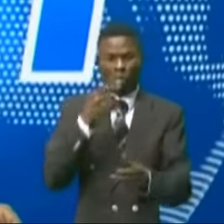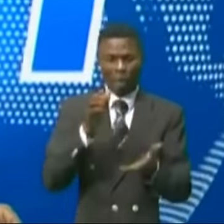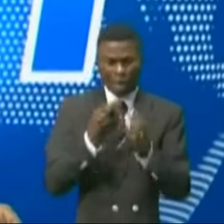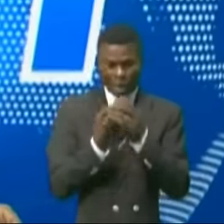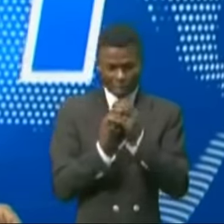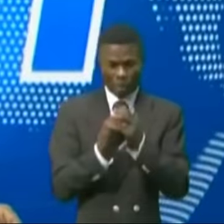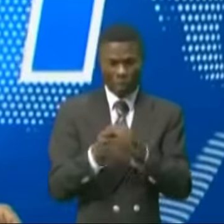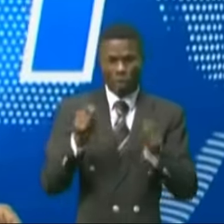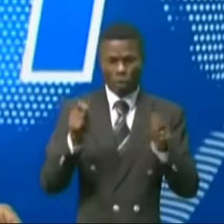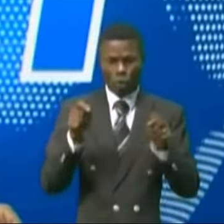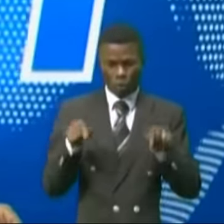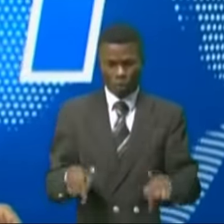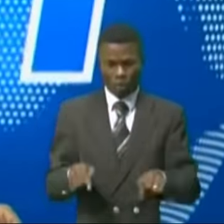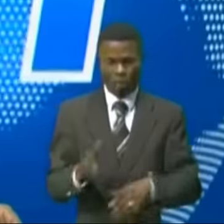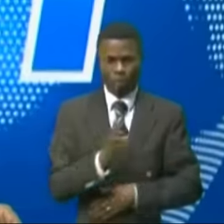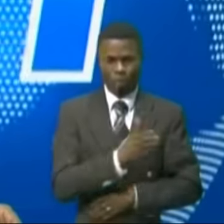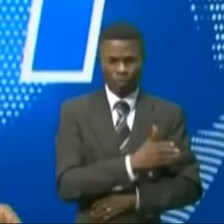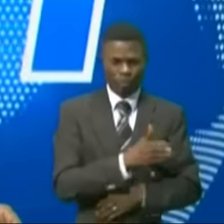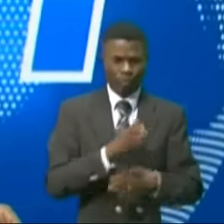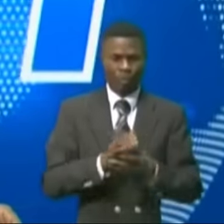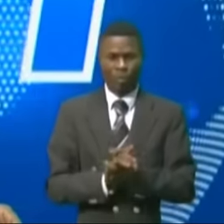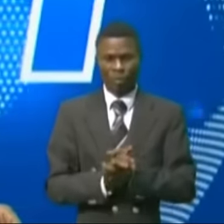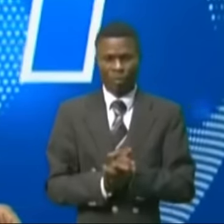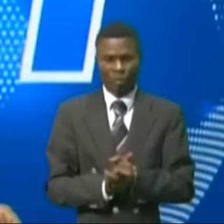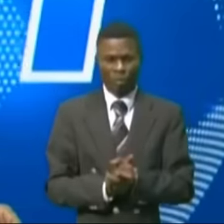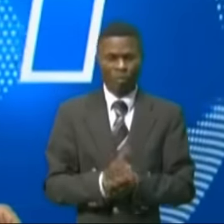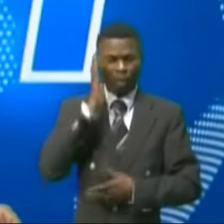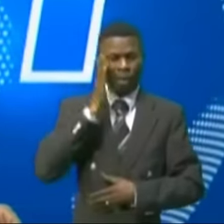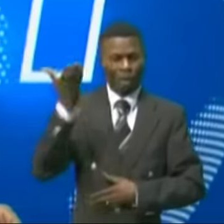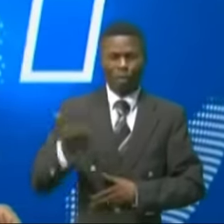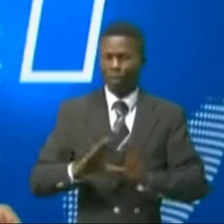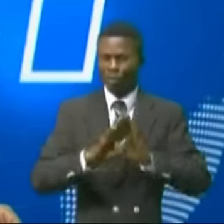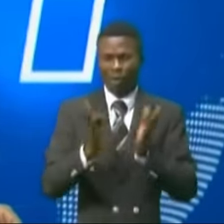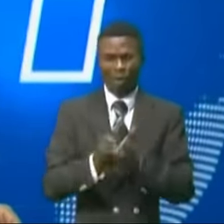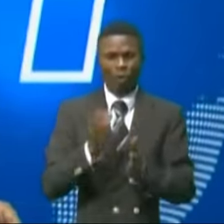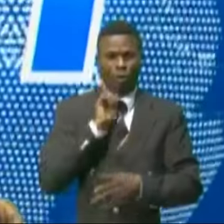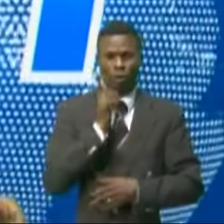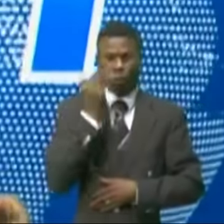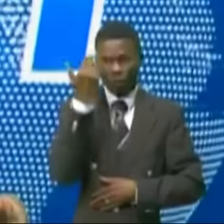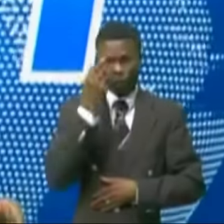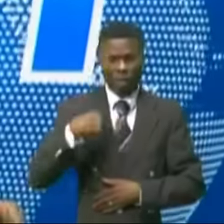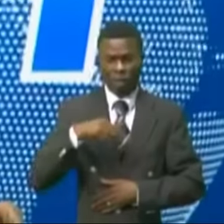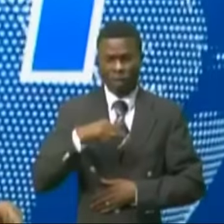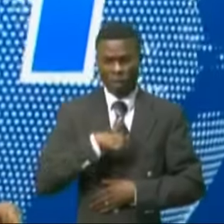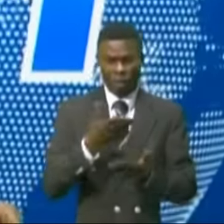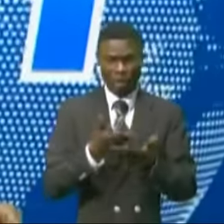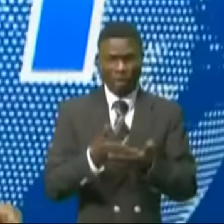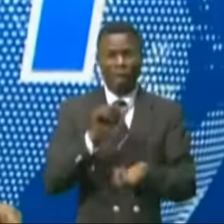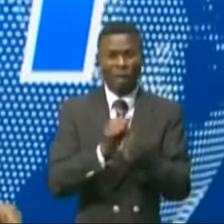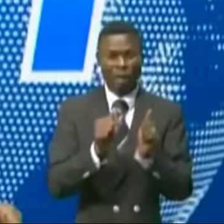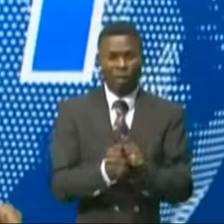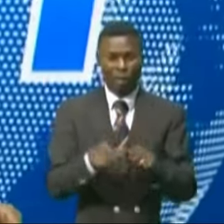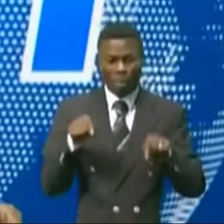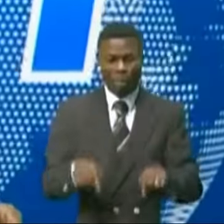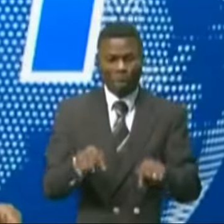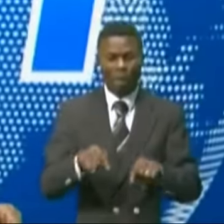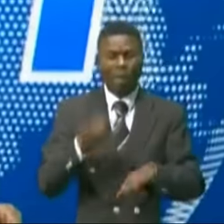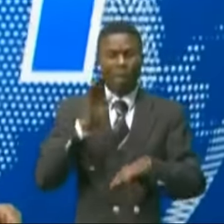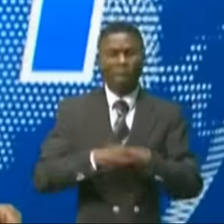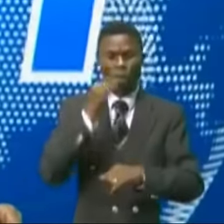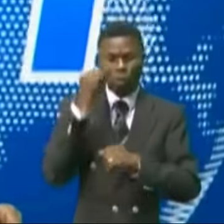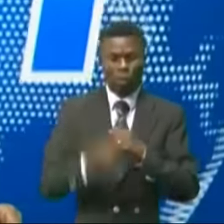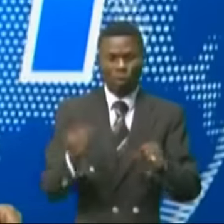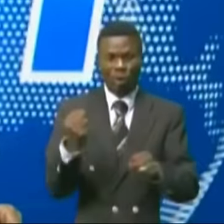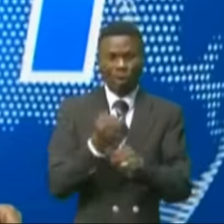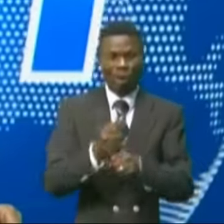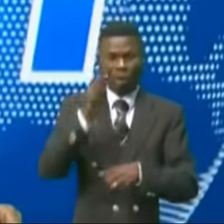instant dans ce journal. Bienvenue à toutes et à tous. Tout d'abord, cette question, où en est-on avec les opérations